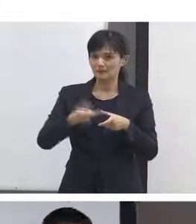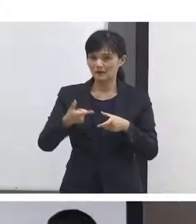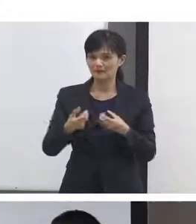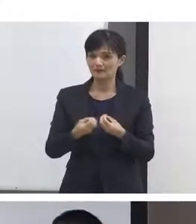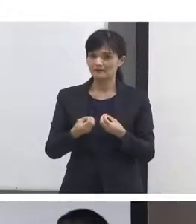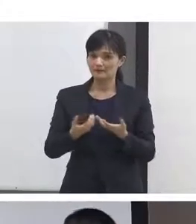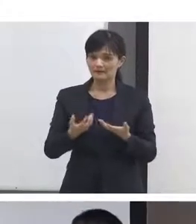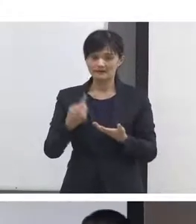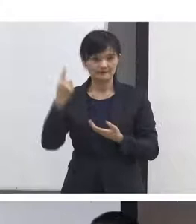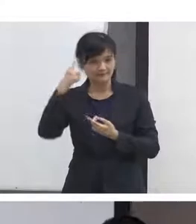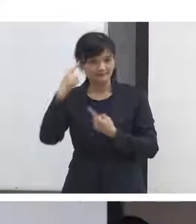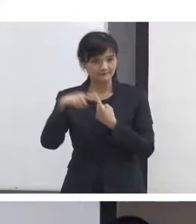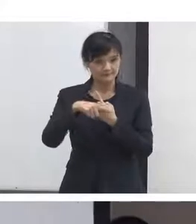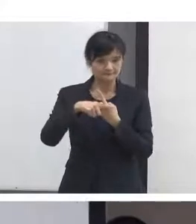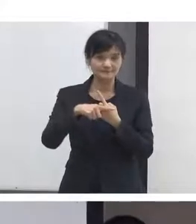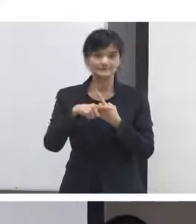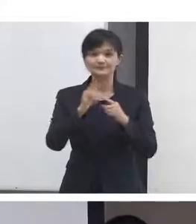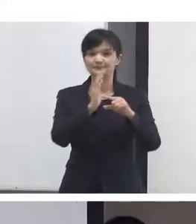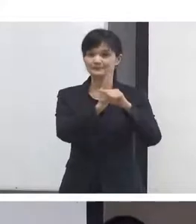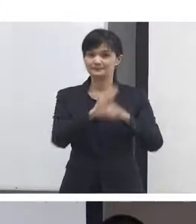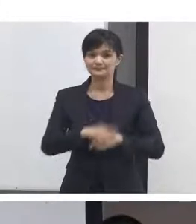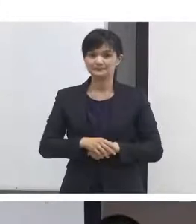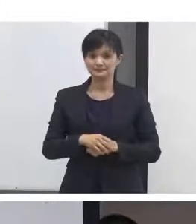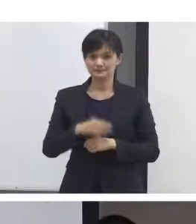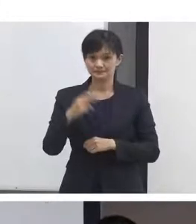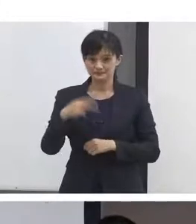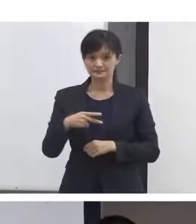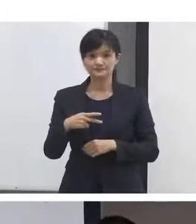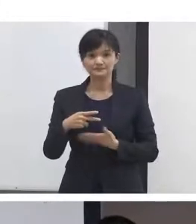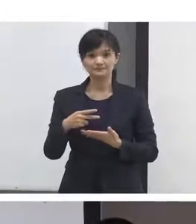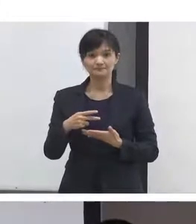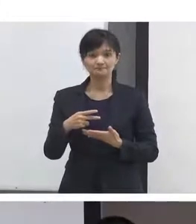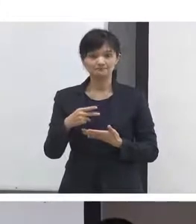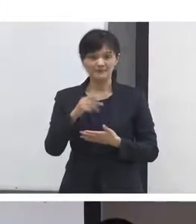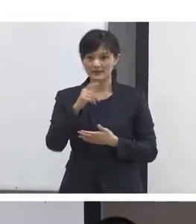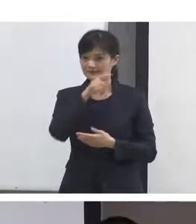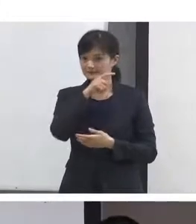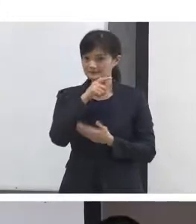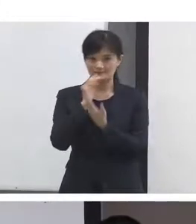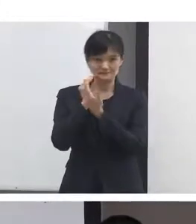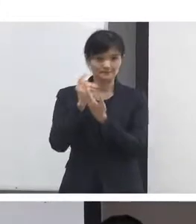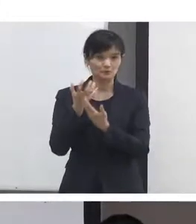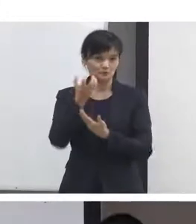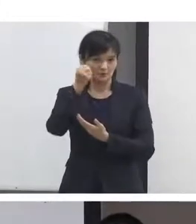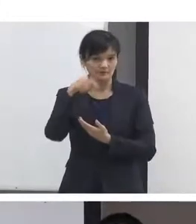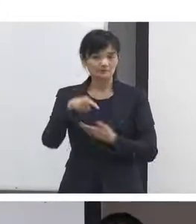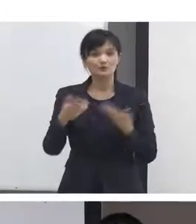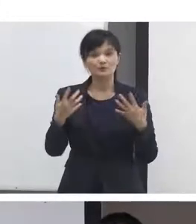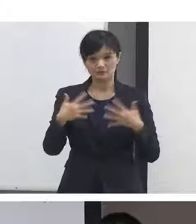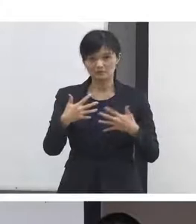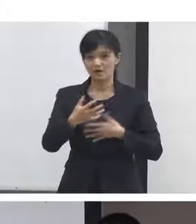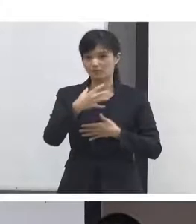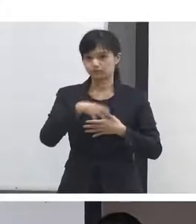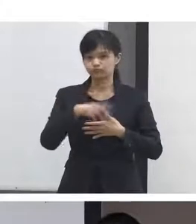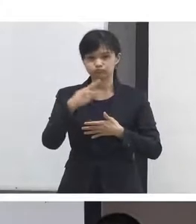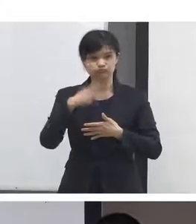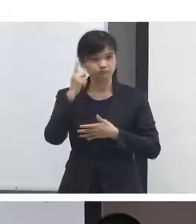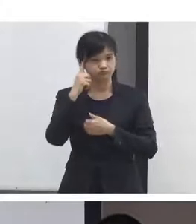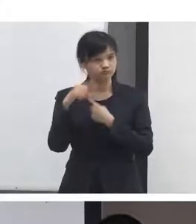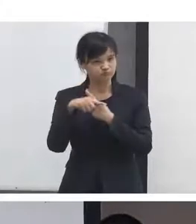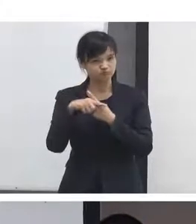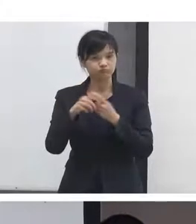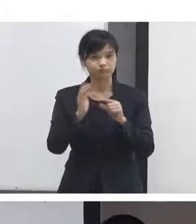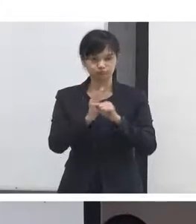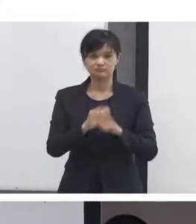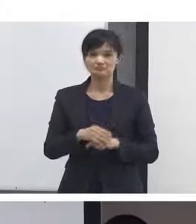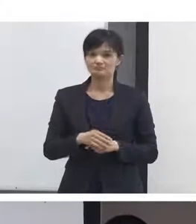Submit的深坑，所以没有办法做完。然后再来隐私也是一个这个考量。好。就是刚刚讲的，绝对做